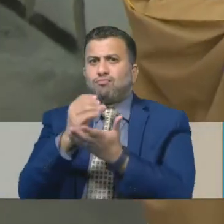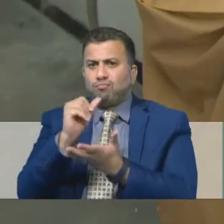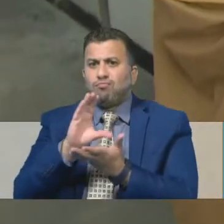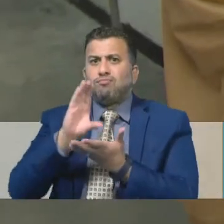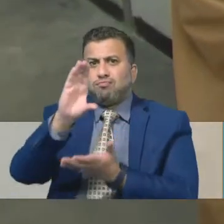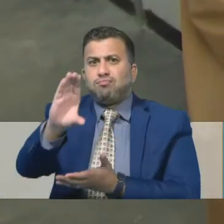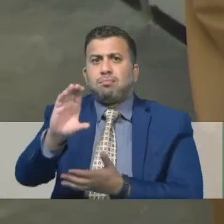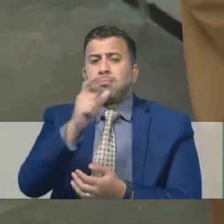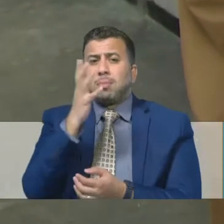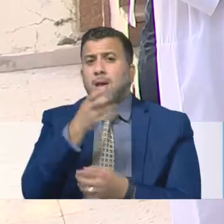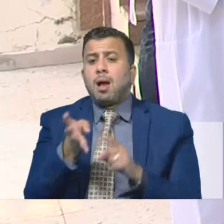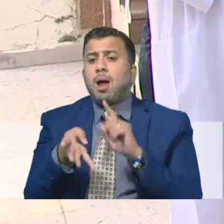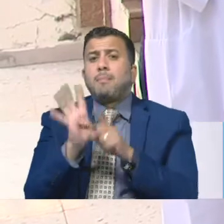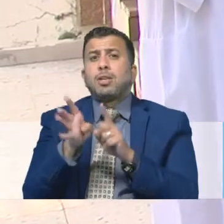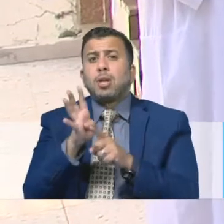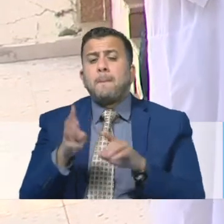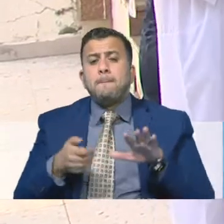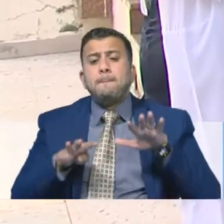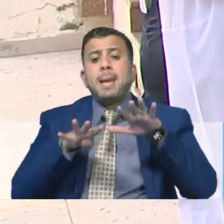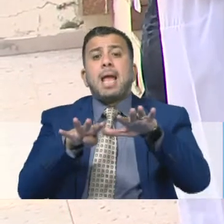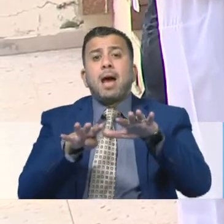على 14 مليار درهم.